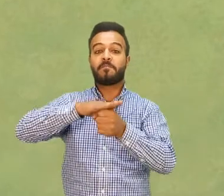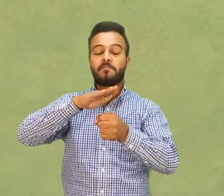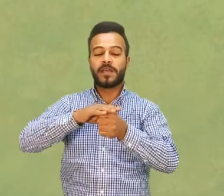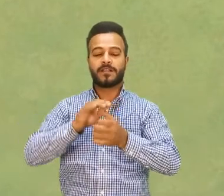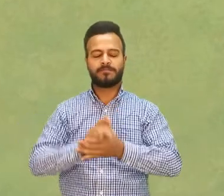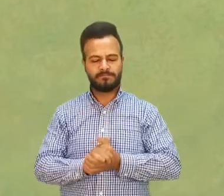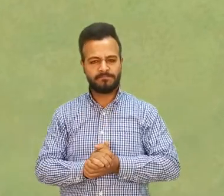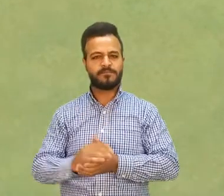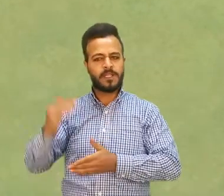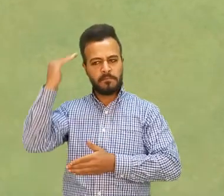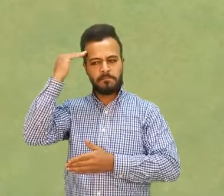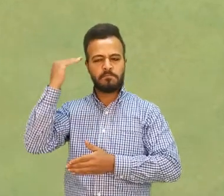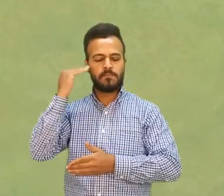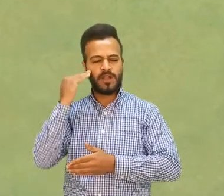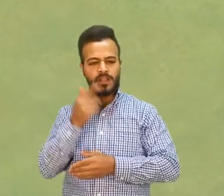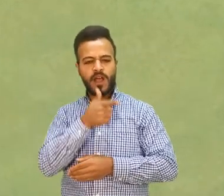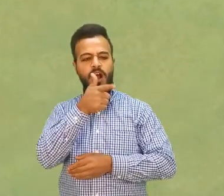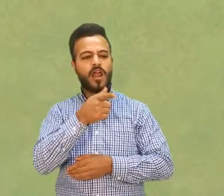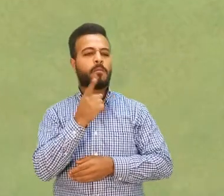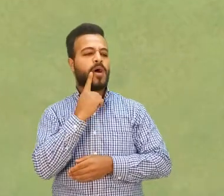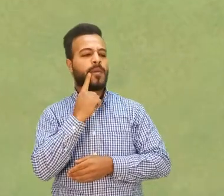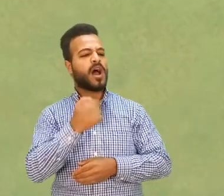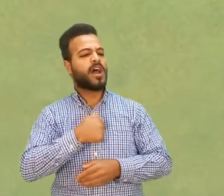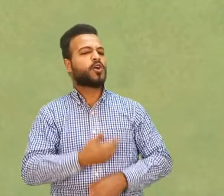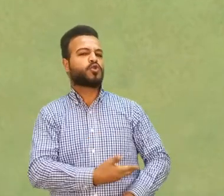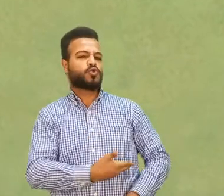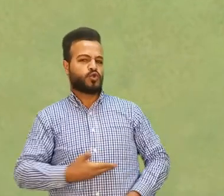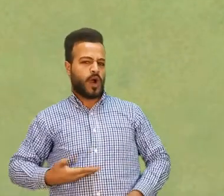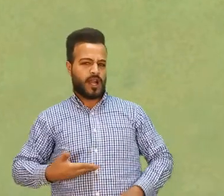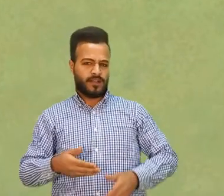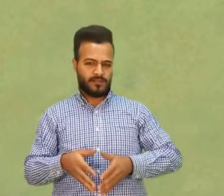ياسمين: ماما أنا جائعة.